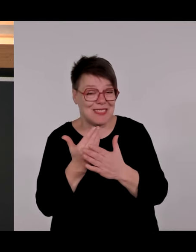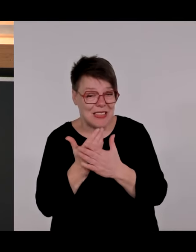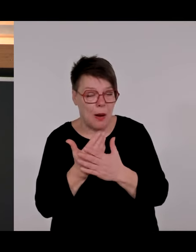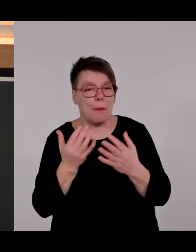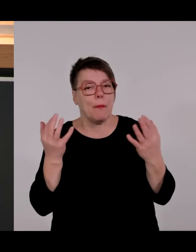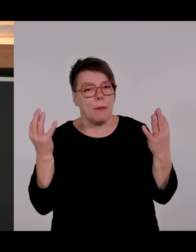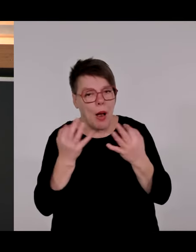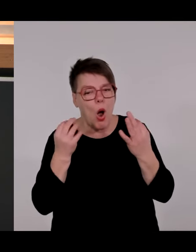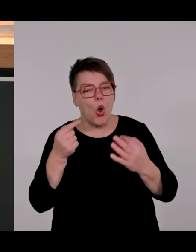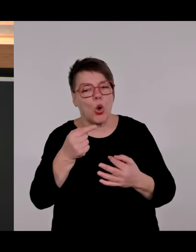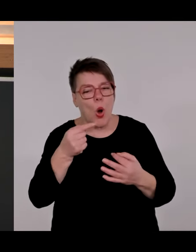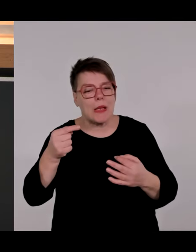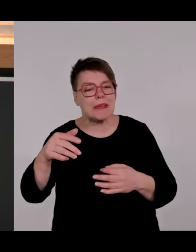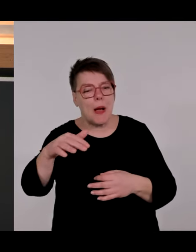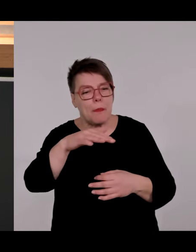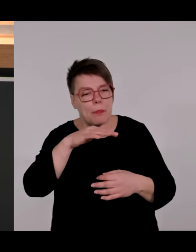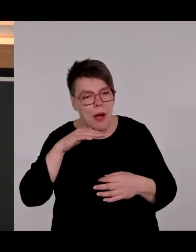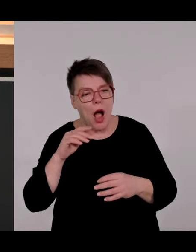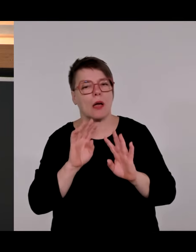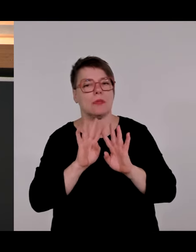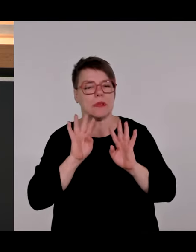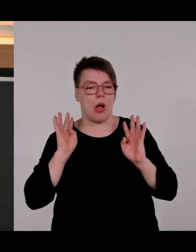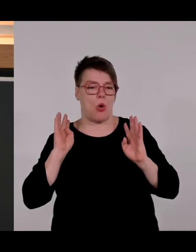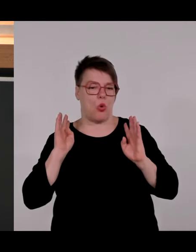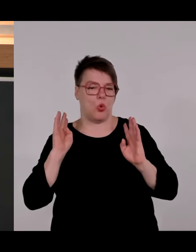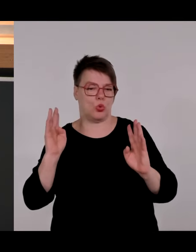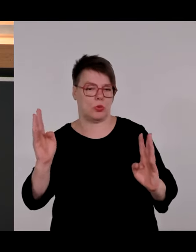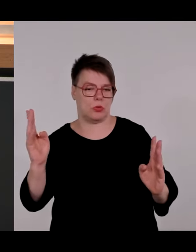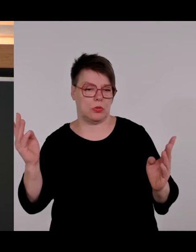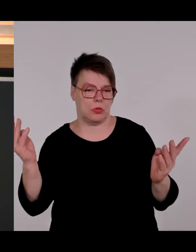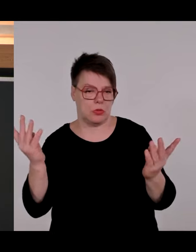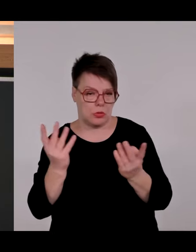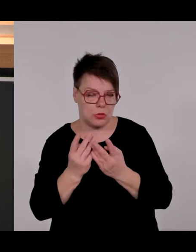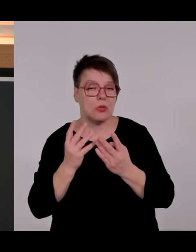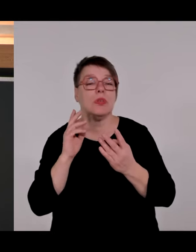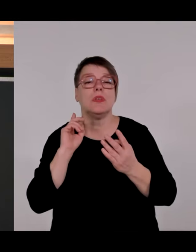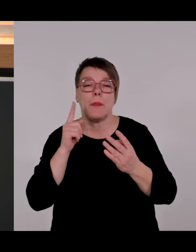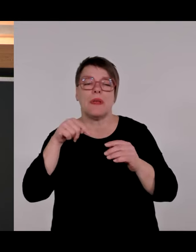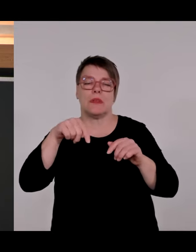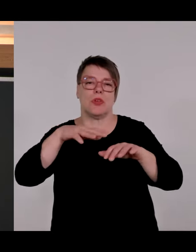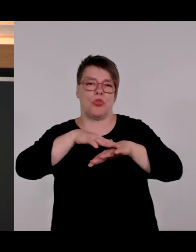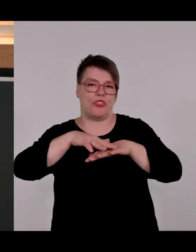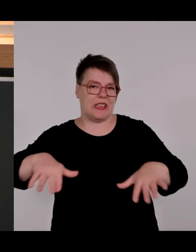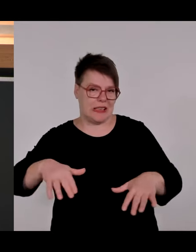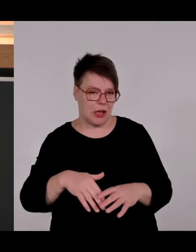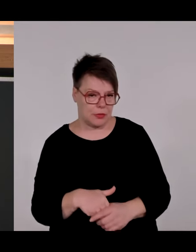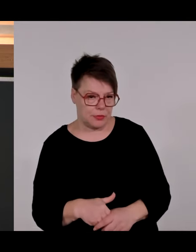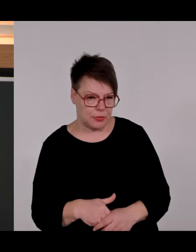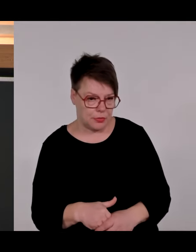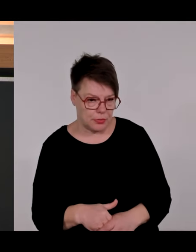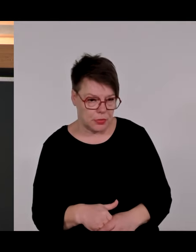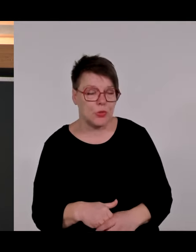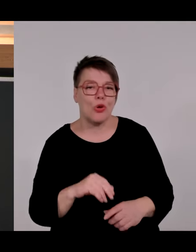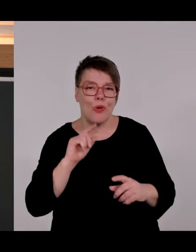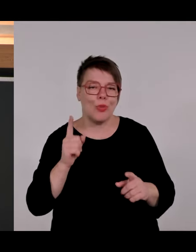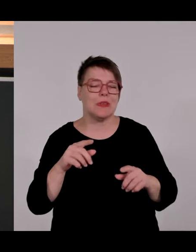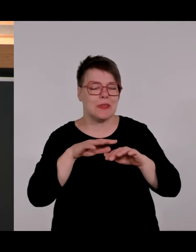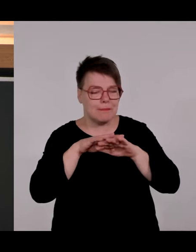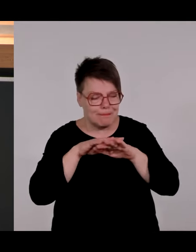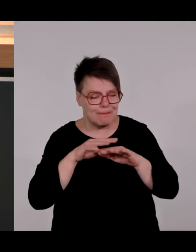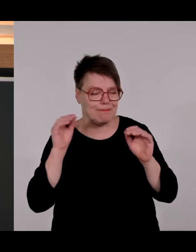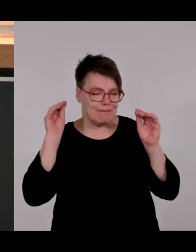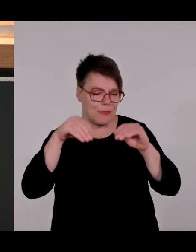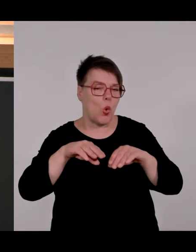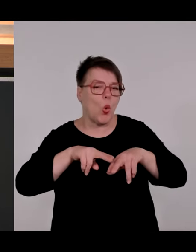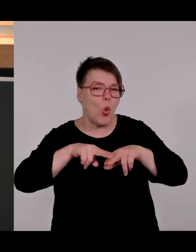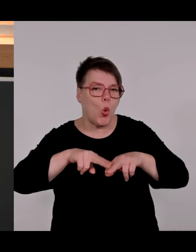Befriedung. Wir müssen Ruhe reinbringen, und genau das hat der Zaun zum Ziel. Vieles wurde in den vergangenen